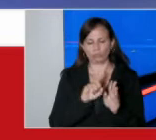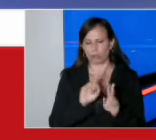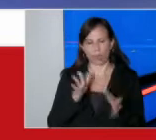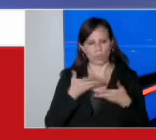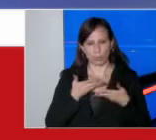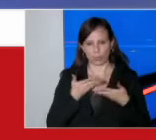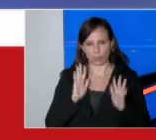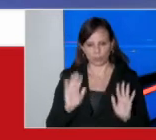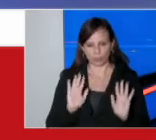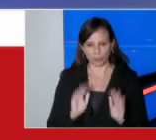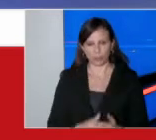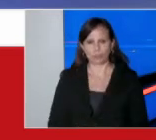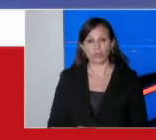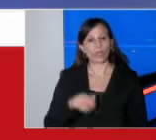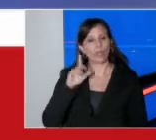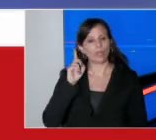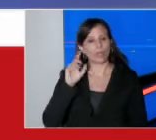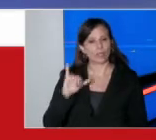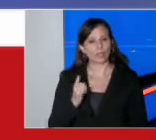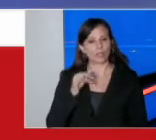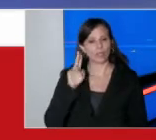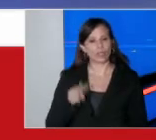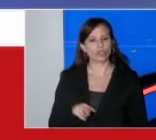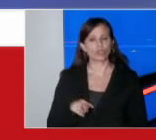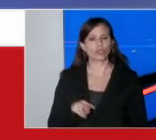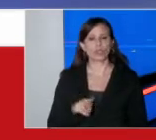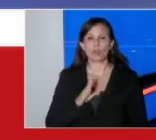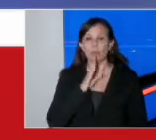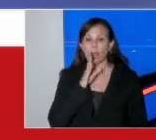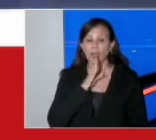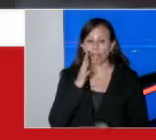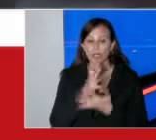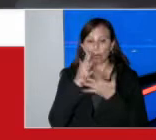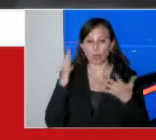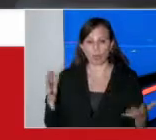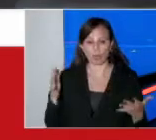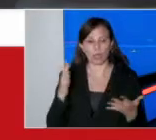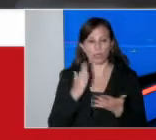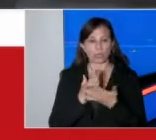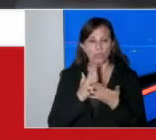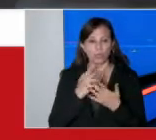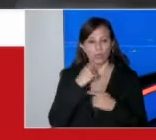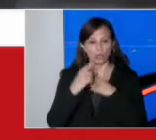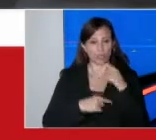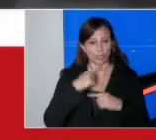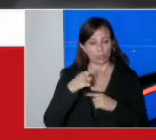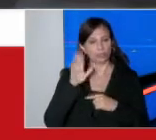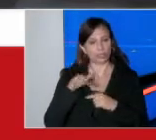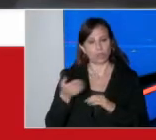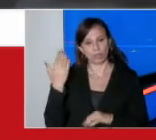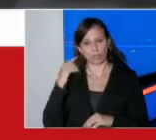סיבה מטעמם למה, אבל כן יש, נקרא לזה, בעיה מאוד גדולה שרצה כבר שנים, על גבי שנים, גם